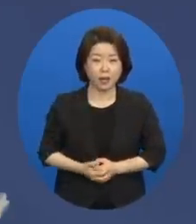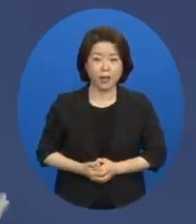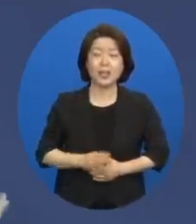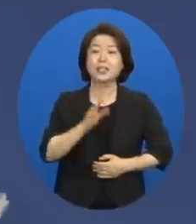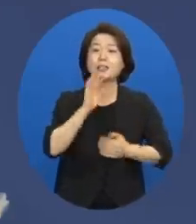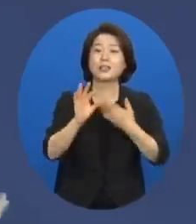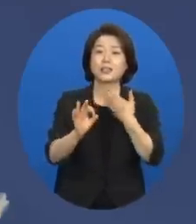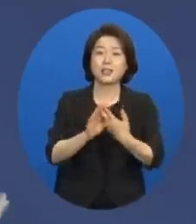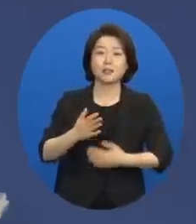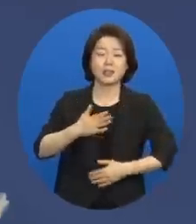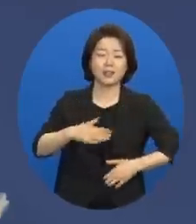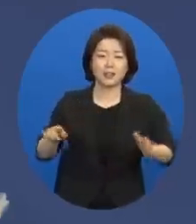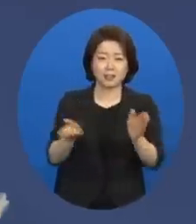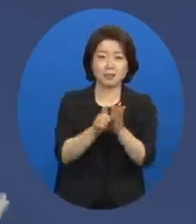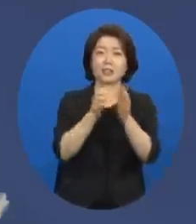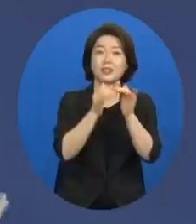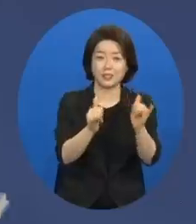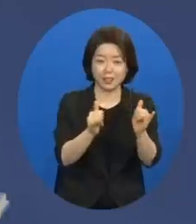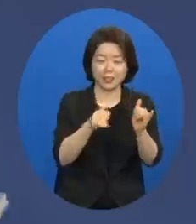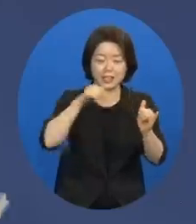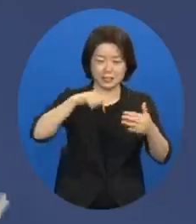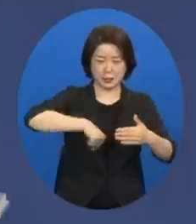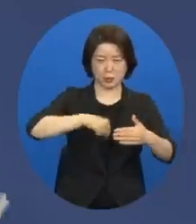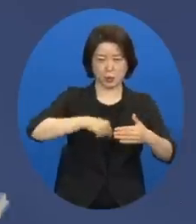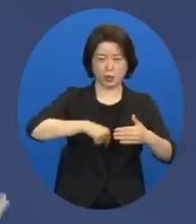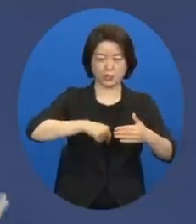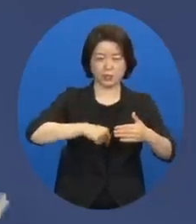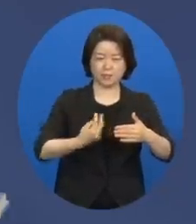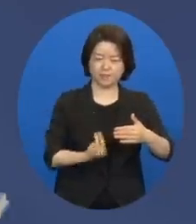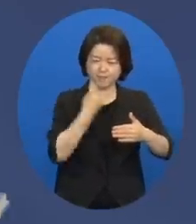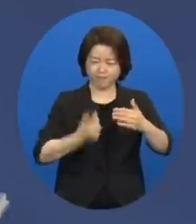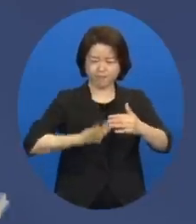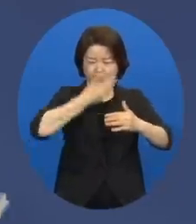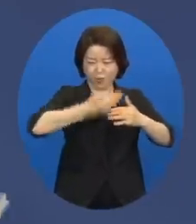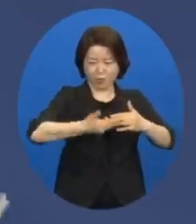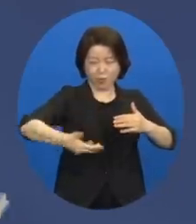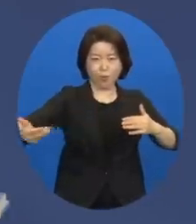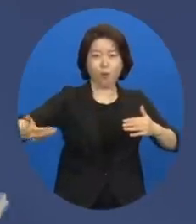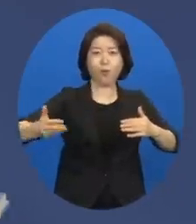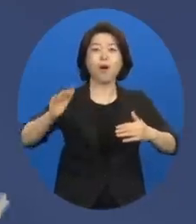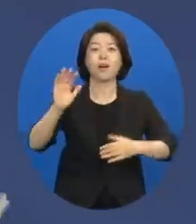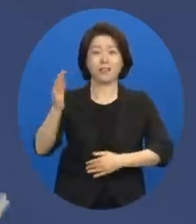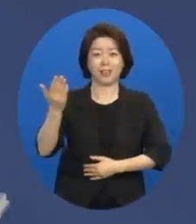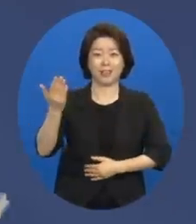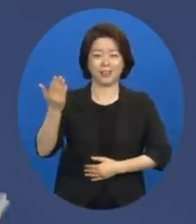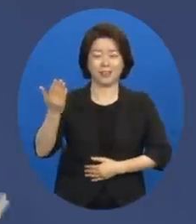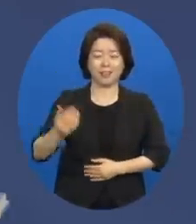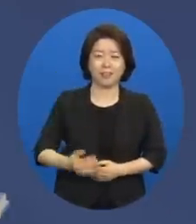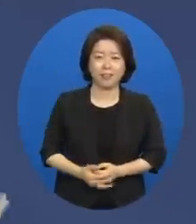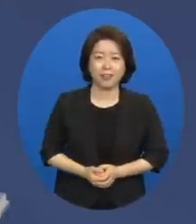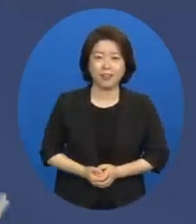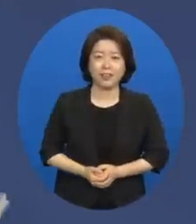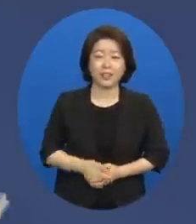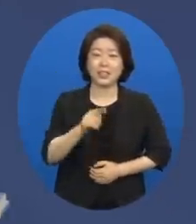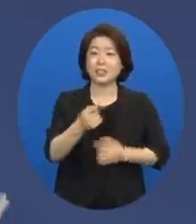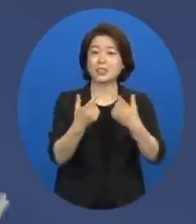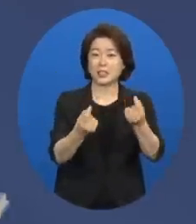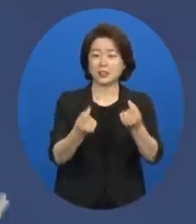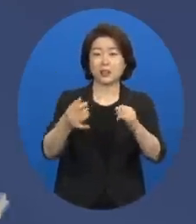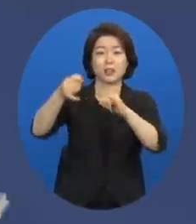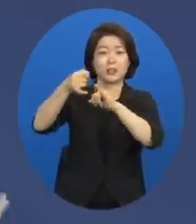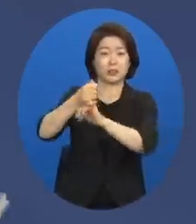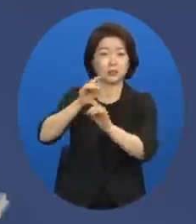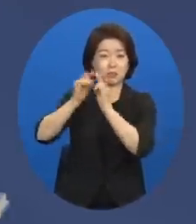그러면 나를 믿는 자는 그 배에서 생수의 강이 흘러넘쳐 나리라. 이렇게